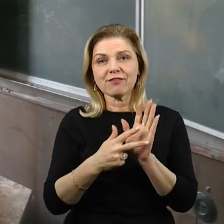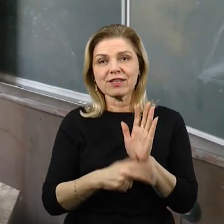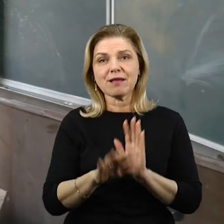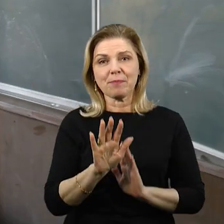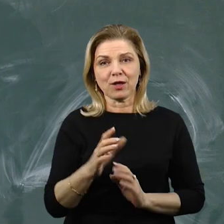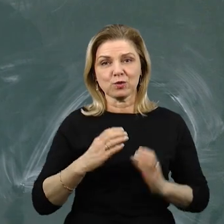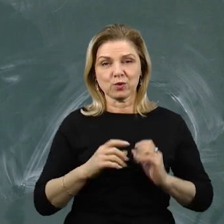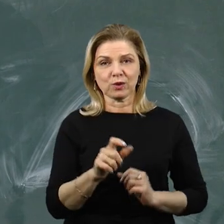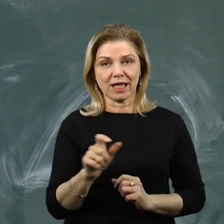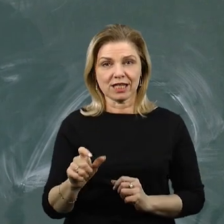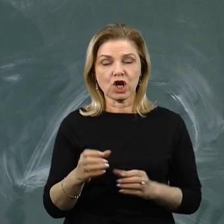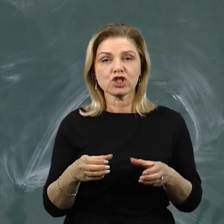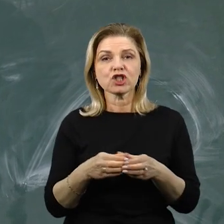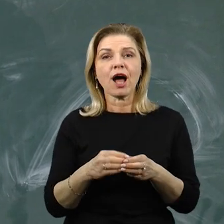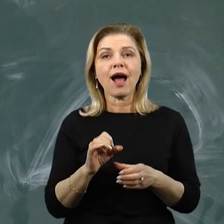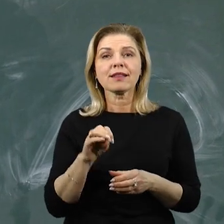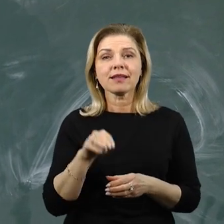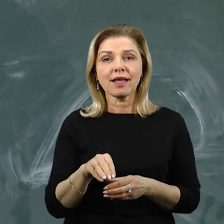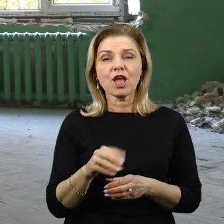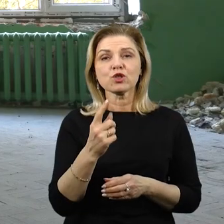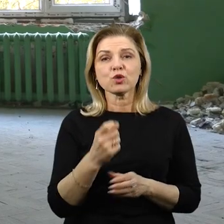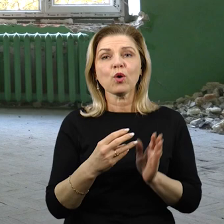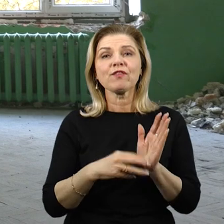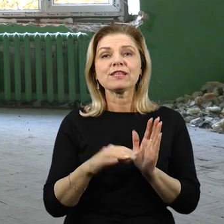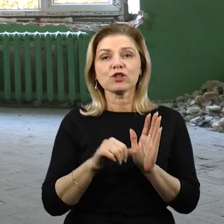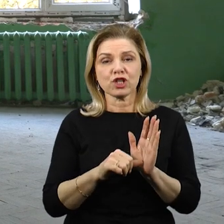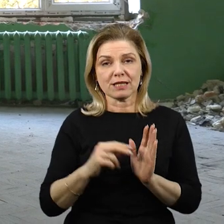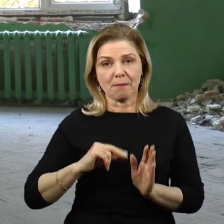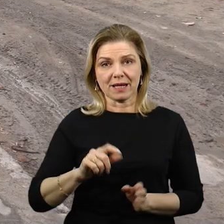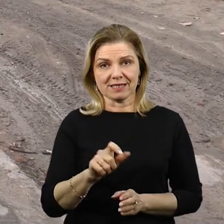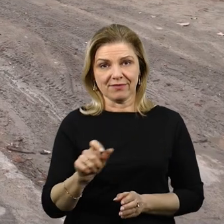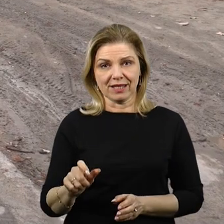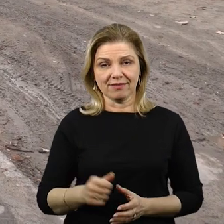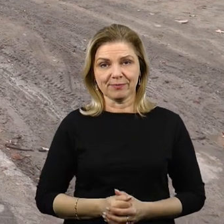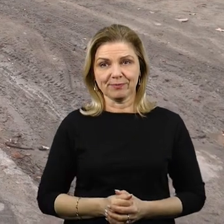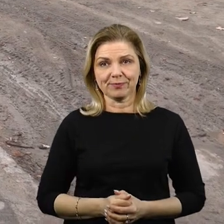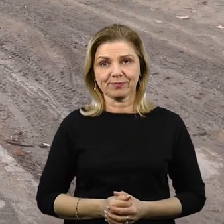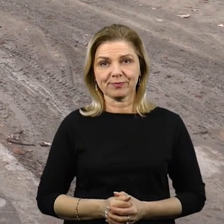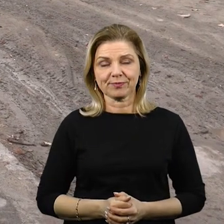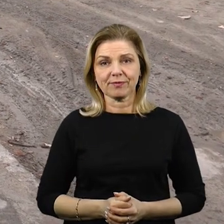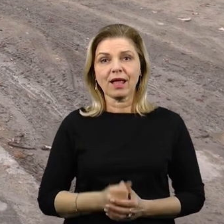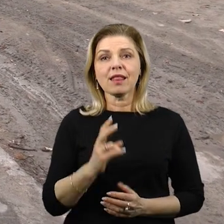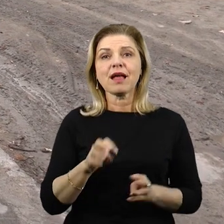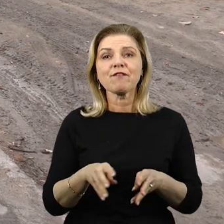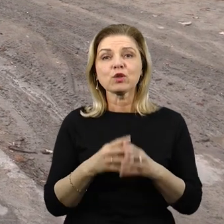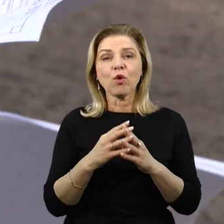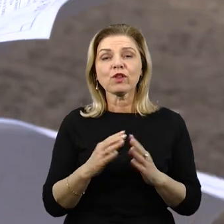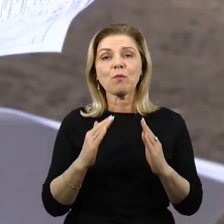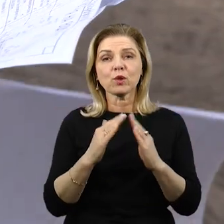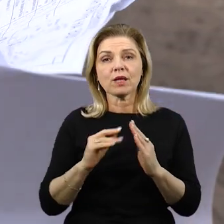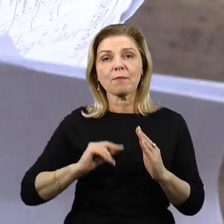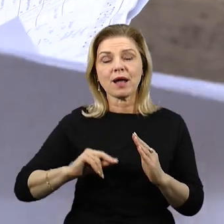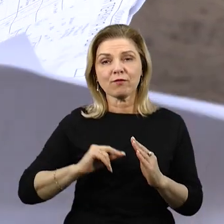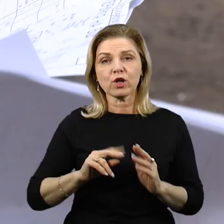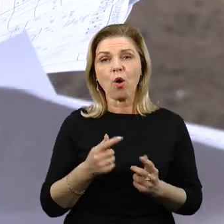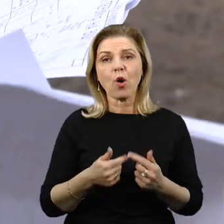студентів в штаті закладу 136 працівників- говорить Михайло надич нині над відновленням будівлі працює організація